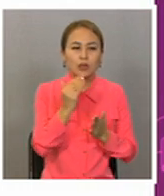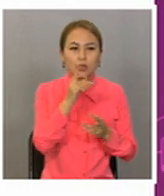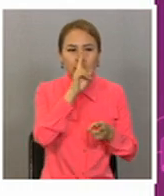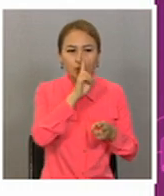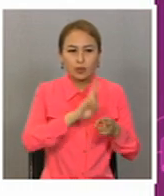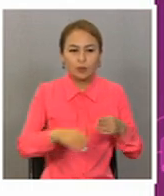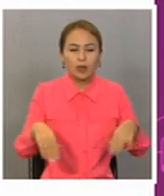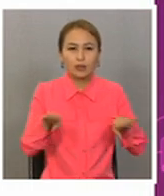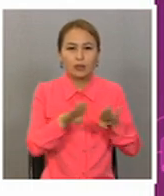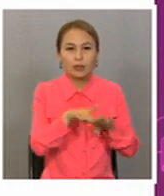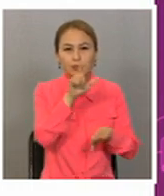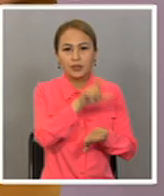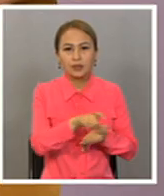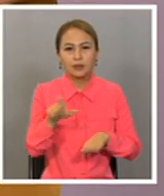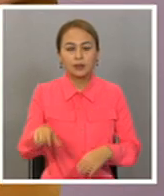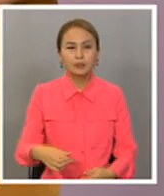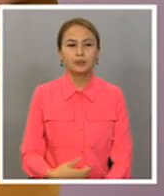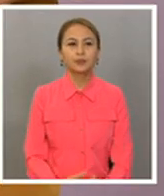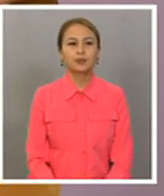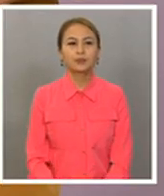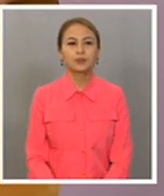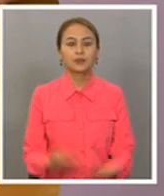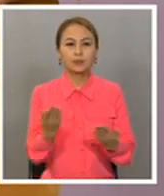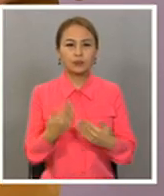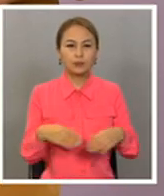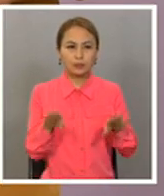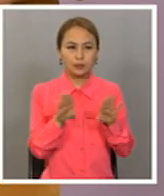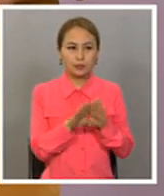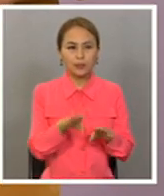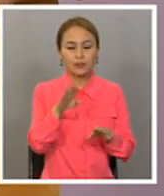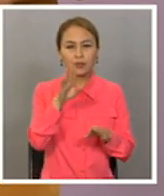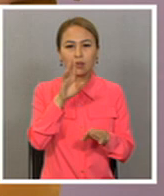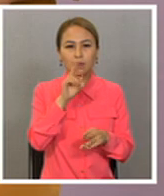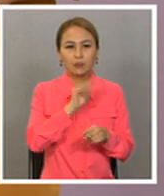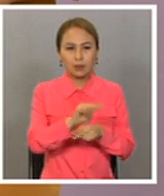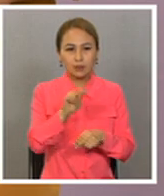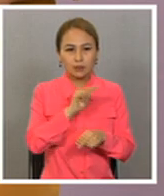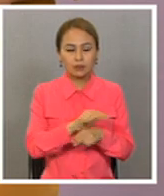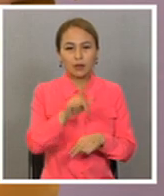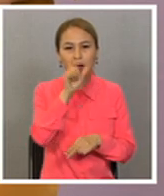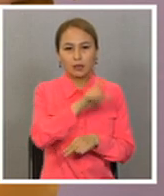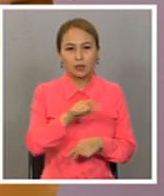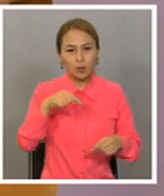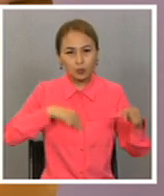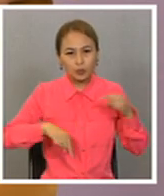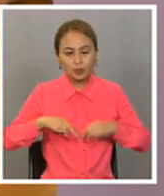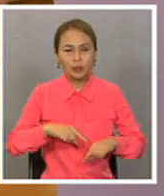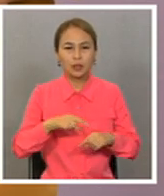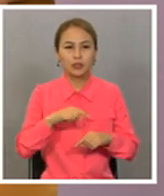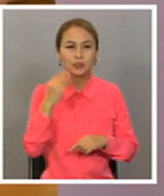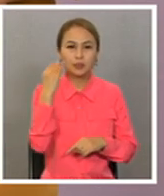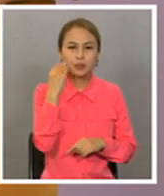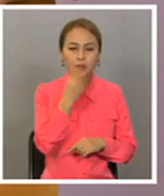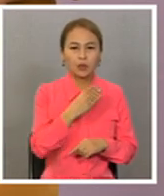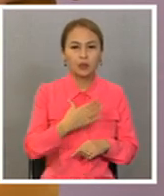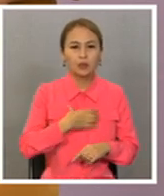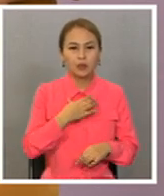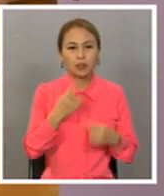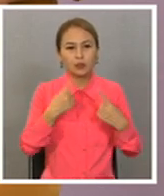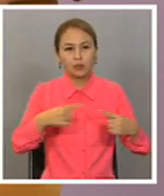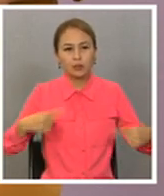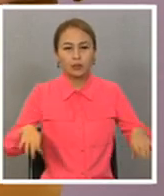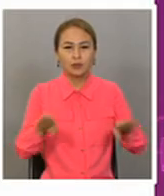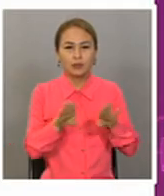Жоғалар сөйтіп адамдық. Олай болса, нақыл сөздегі адам бойындағы жаман қасиетті білдіретін сөздерге